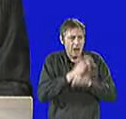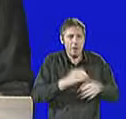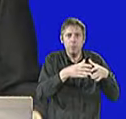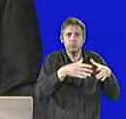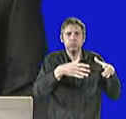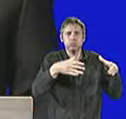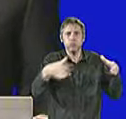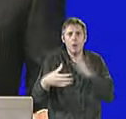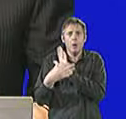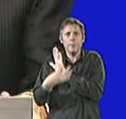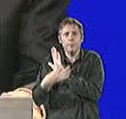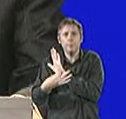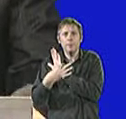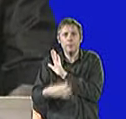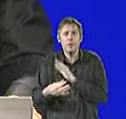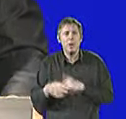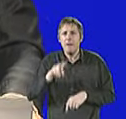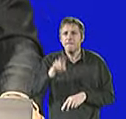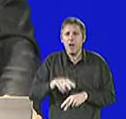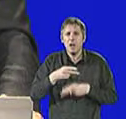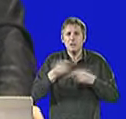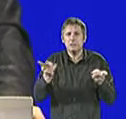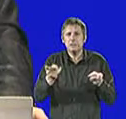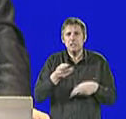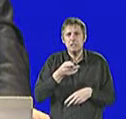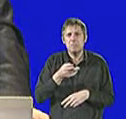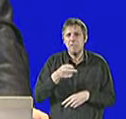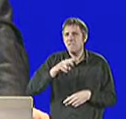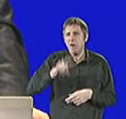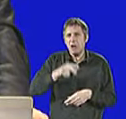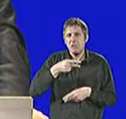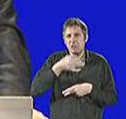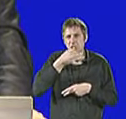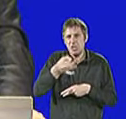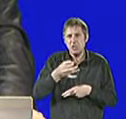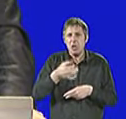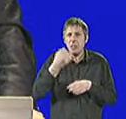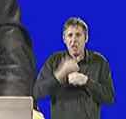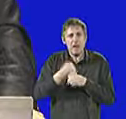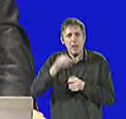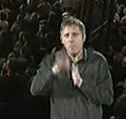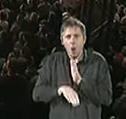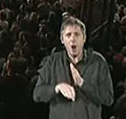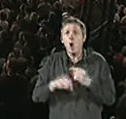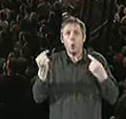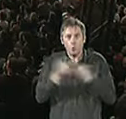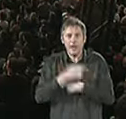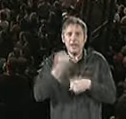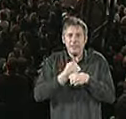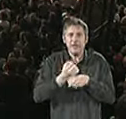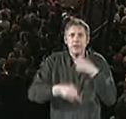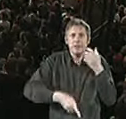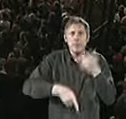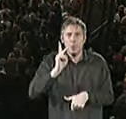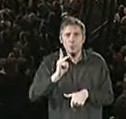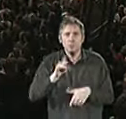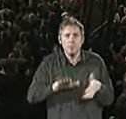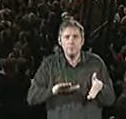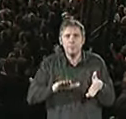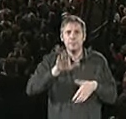vérité, il ne faut pas travailler moins, il faut travailler davantage. Sinon,